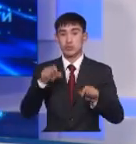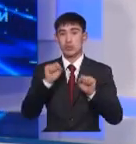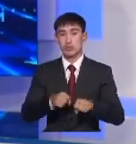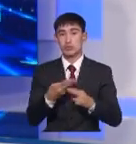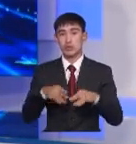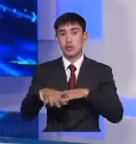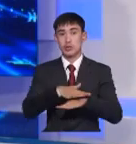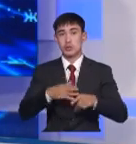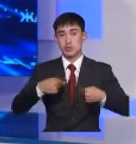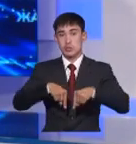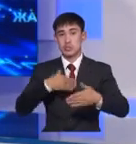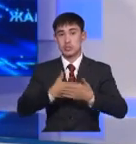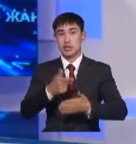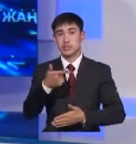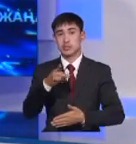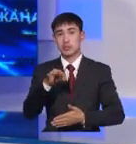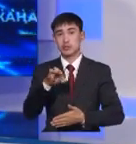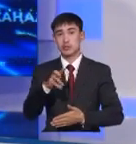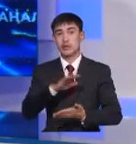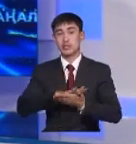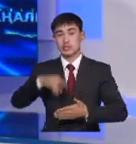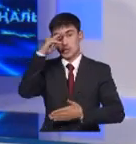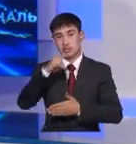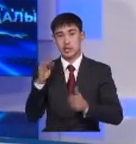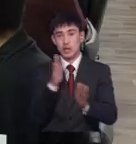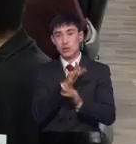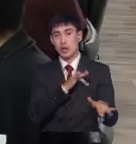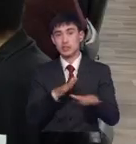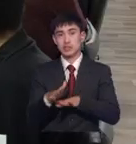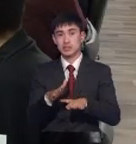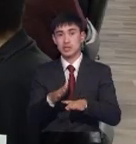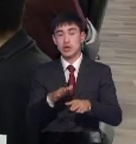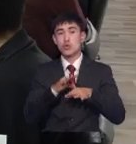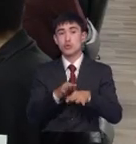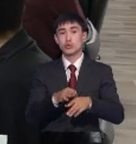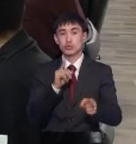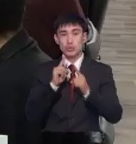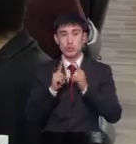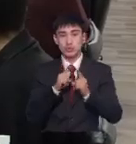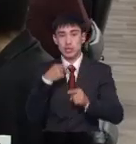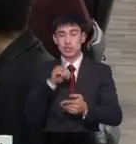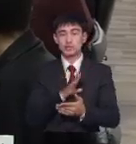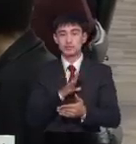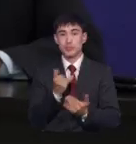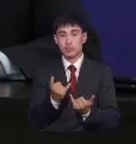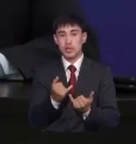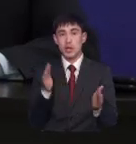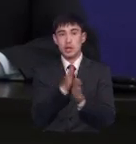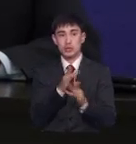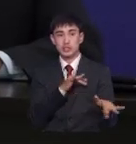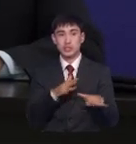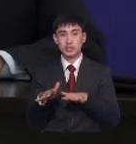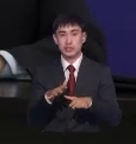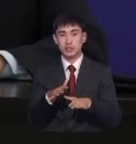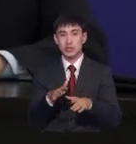tural aymaqtın qoğan belsendisi Ghaziz Amanjoloğlu, Taza Kazakstan ekologiyalık akciyası ayasında ötken düngülük üstülde aytta. Tipti ol